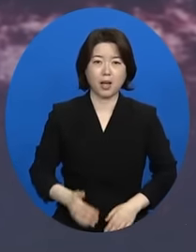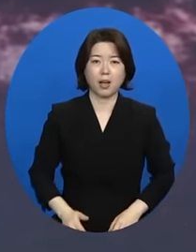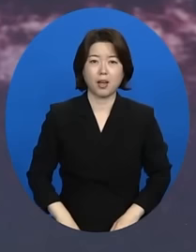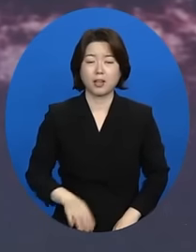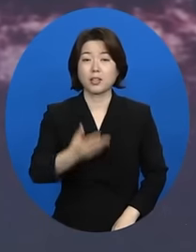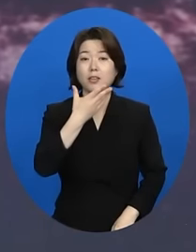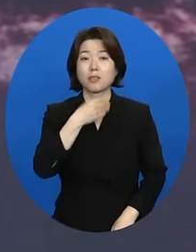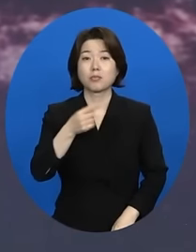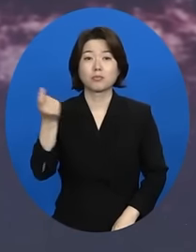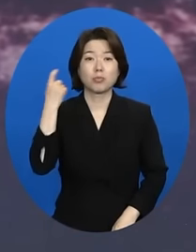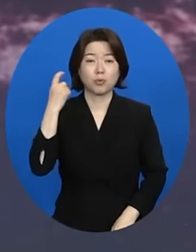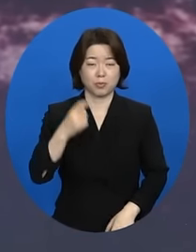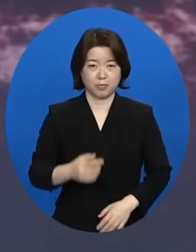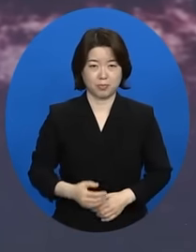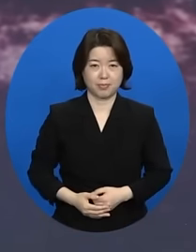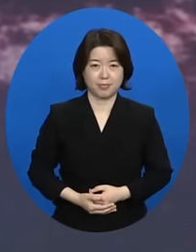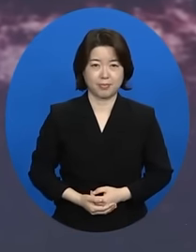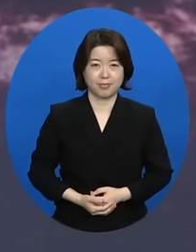아닙니까? 복음